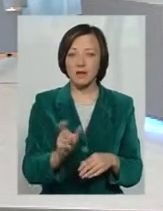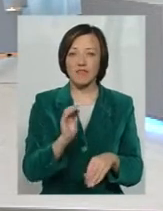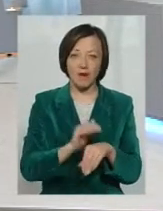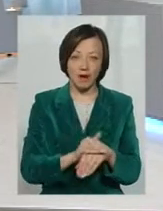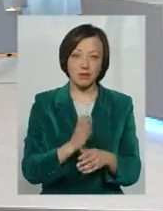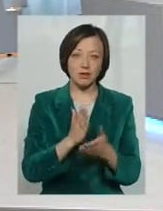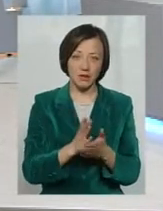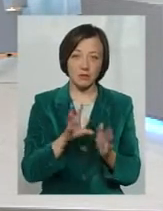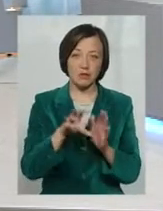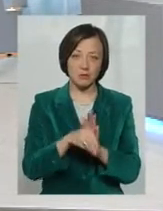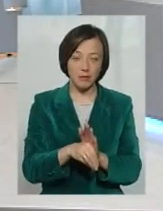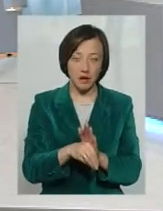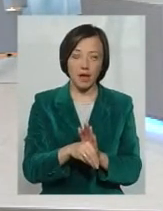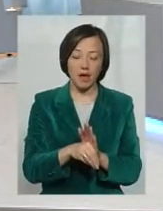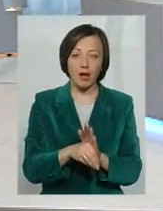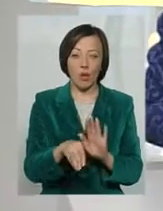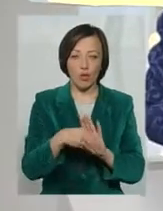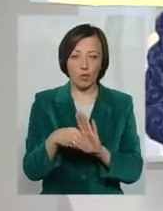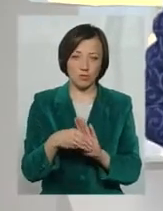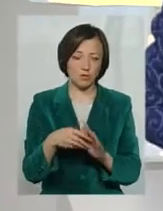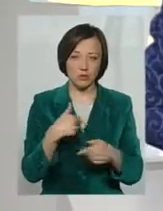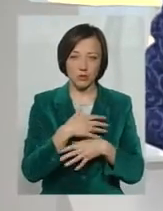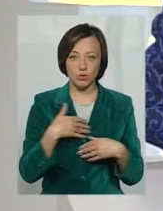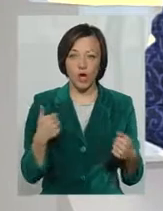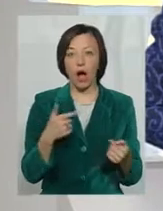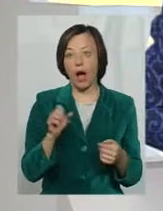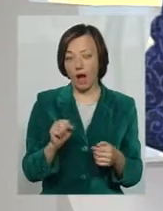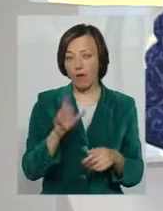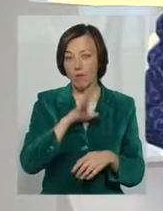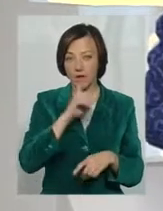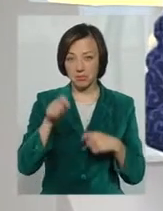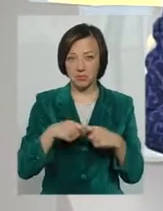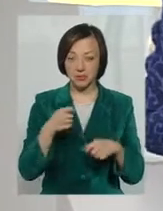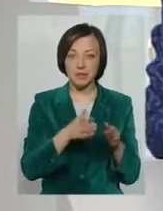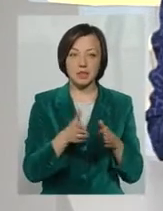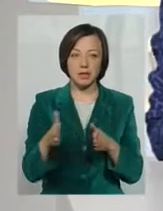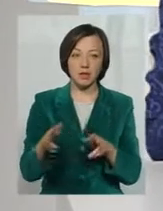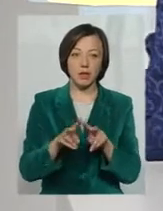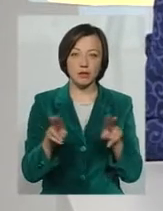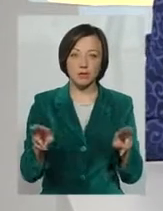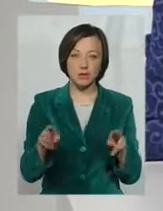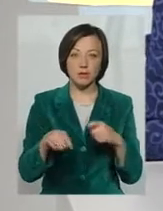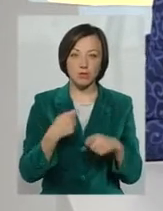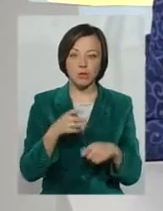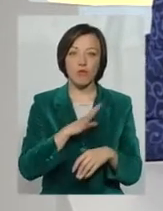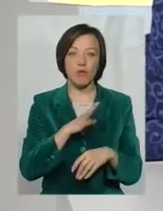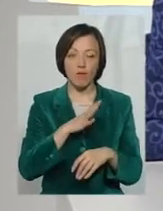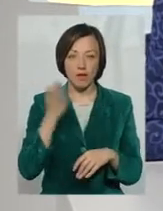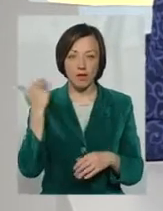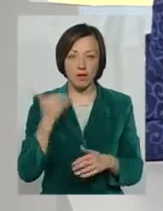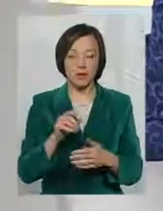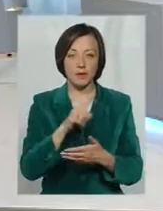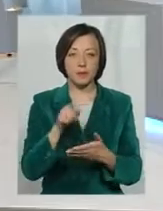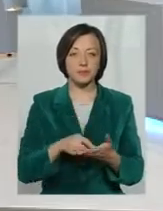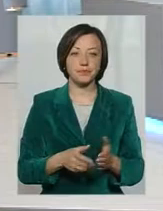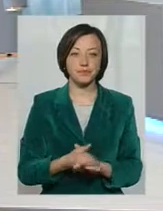Ну, і збій системи теж можливий. Ну, принаймні, переглядаючись, готуючись до ефіру, я бачила, що аналогічні збої бували. У